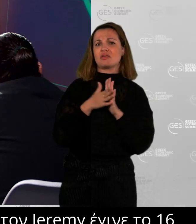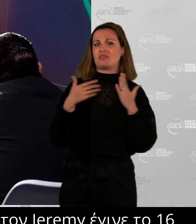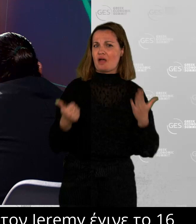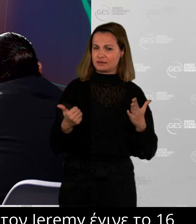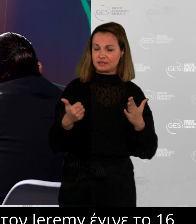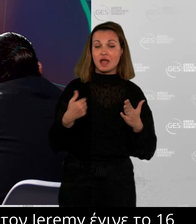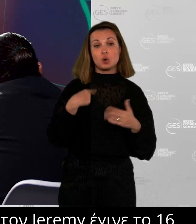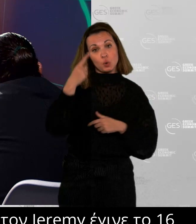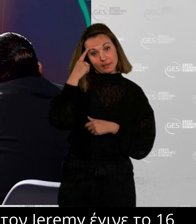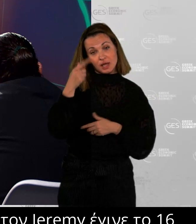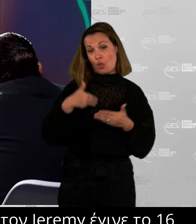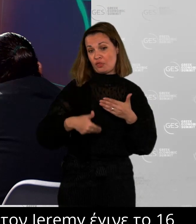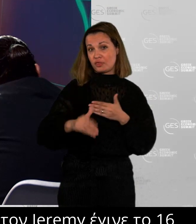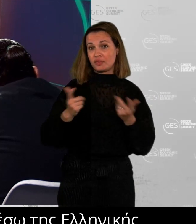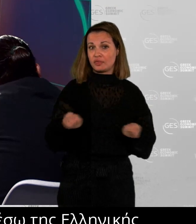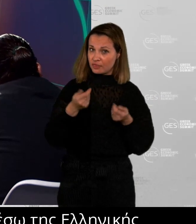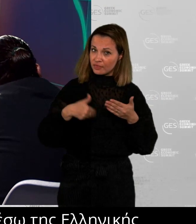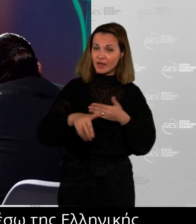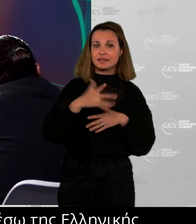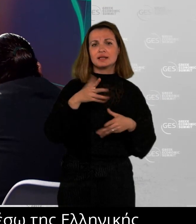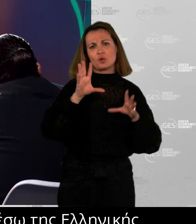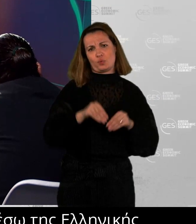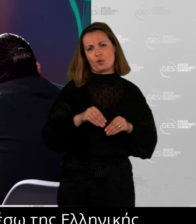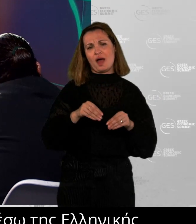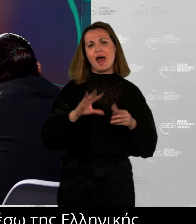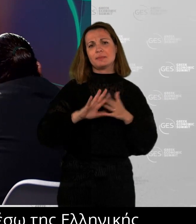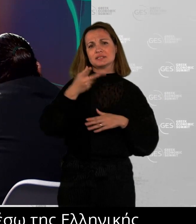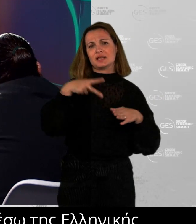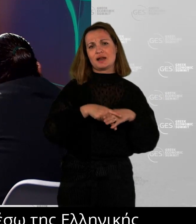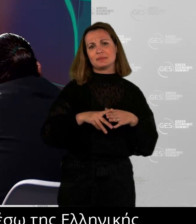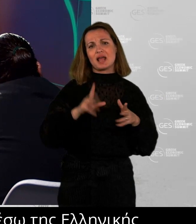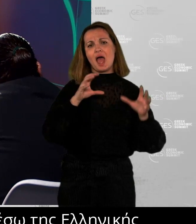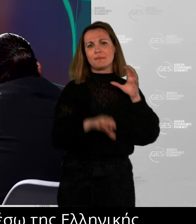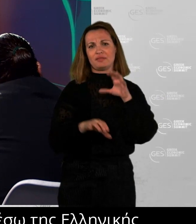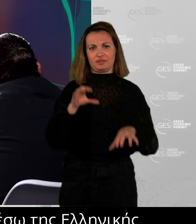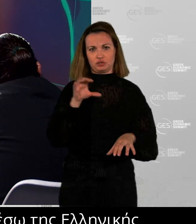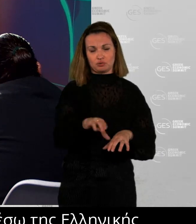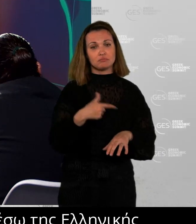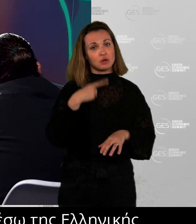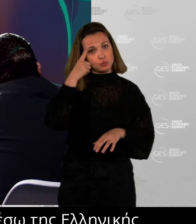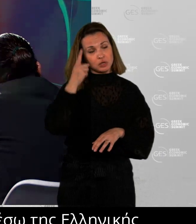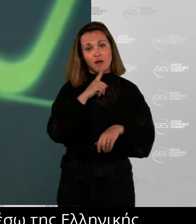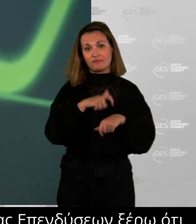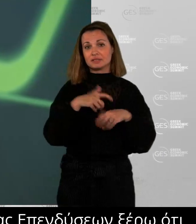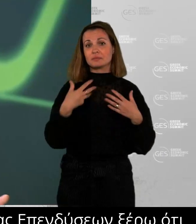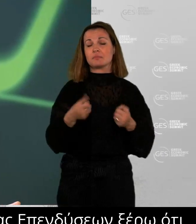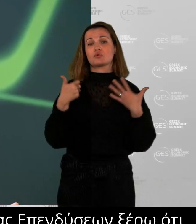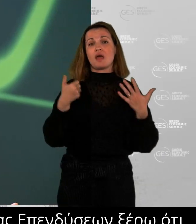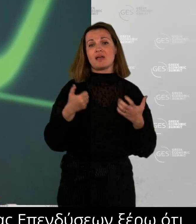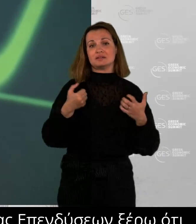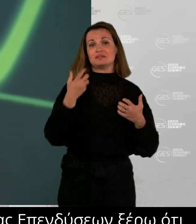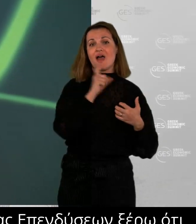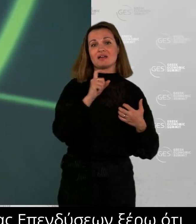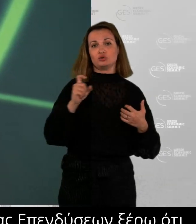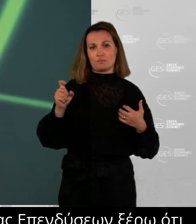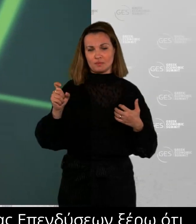Τράπεζας, της Ελληνικής Αναπτυξιακής Τράπεζας Επενδύσεων. Ξέρω ότι υπάρχουν 60 εκατομμύρια από διαρθρωτικά ταμεία,